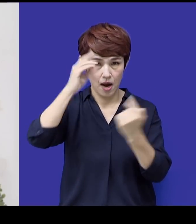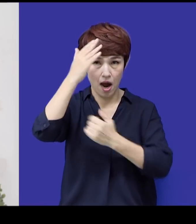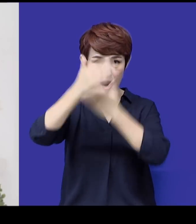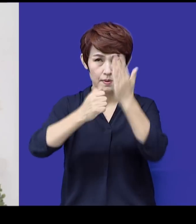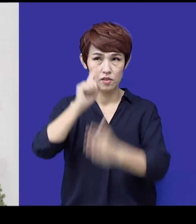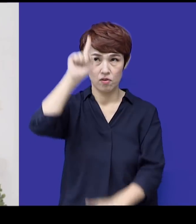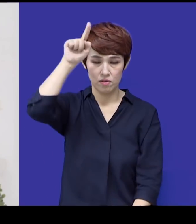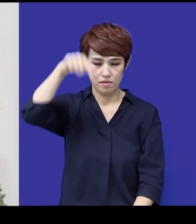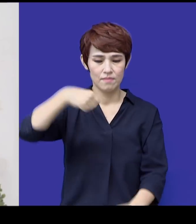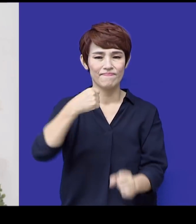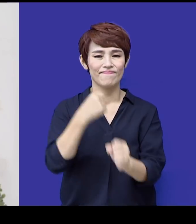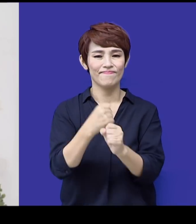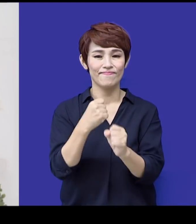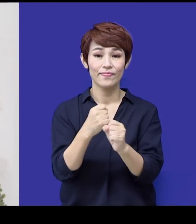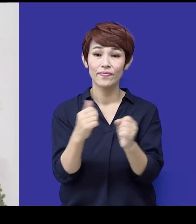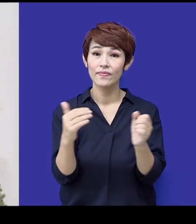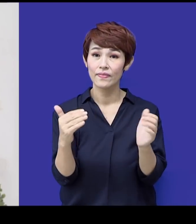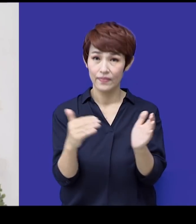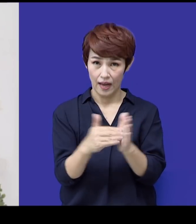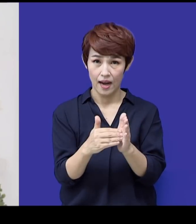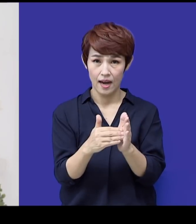천지를 창조하셨느니라